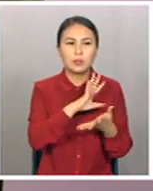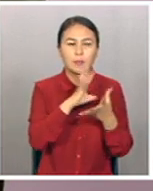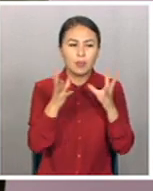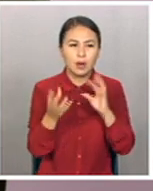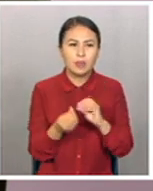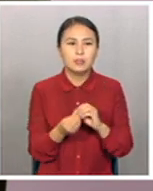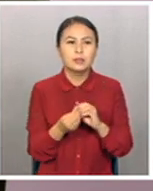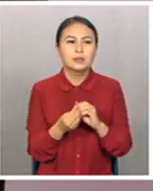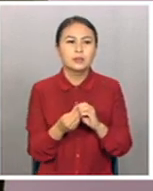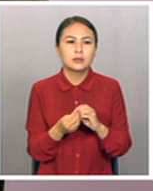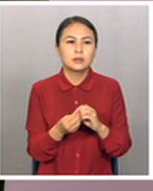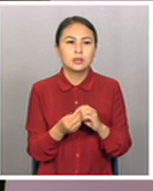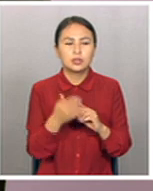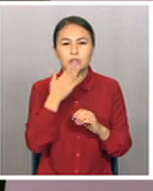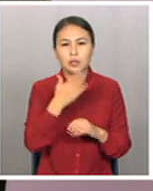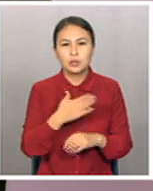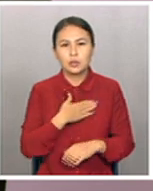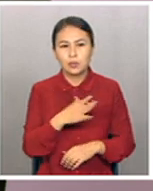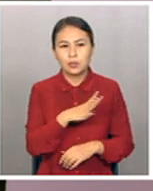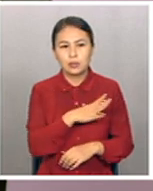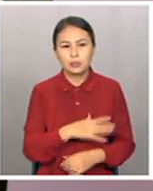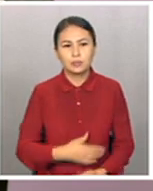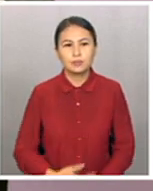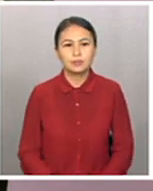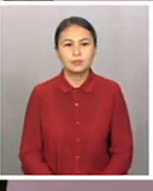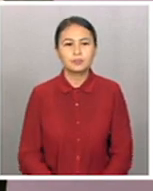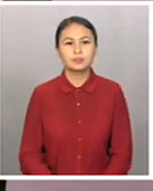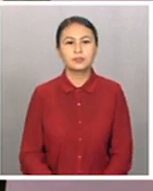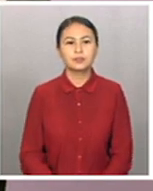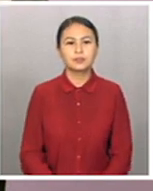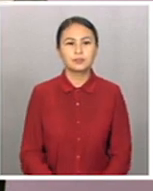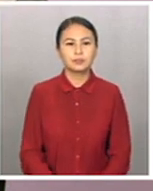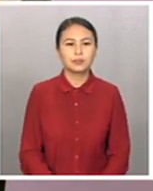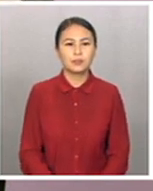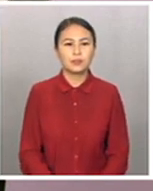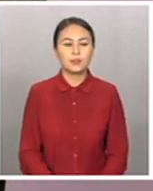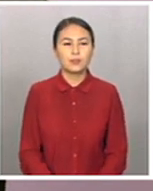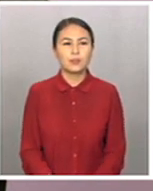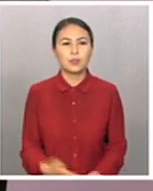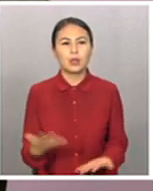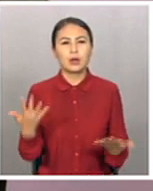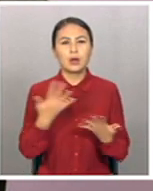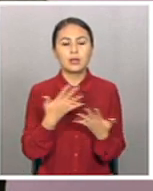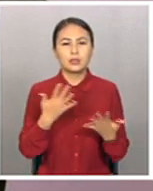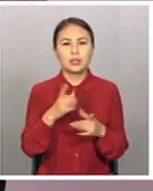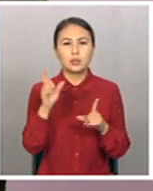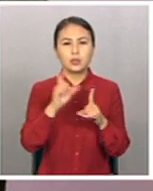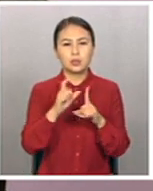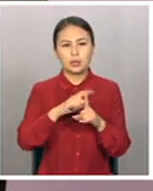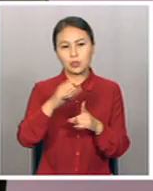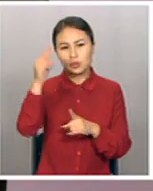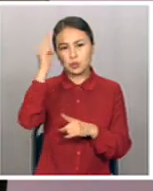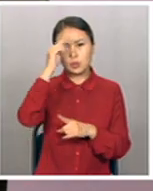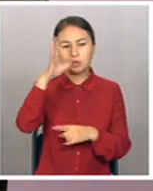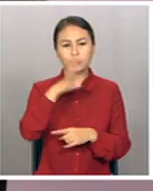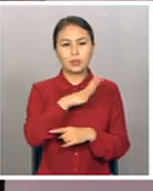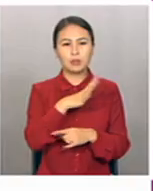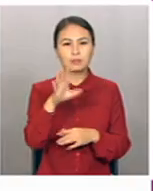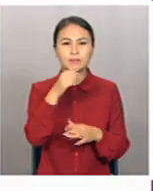барлығы жақсы көрді. Олай болса балалар, күшік қандай сыпайы сөздерді үйреніпті? Қазір соны